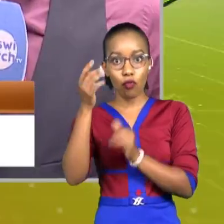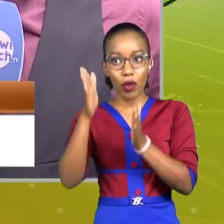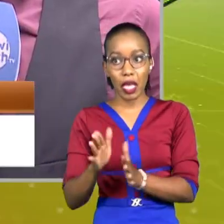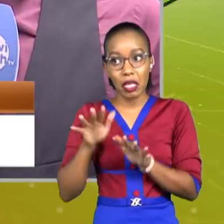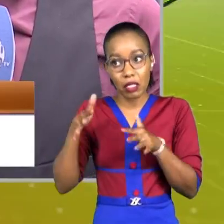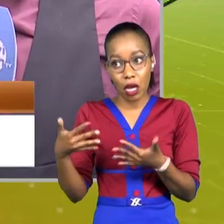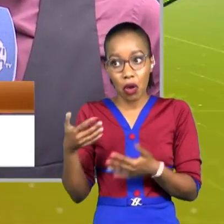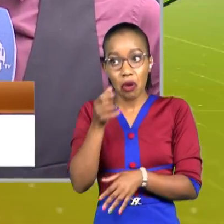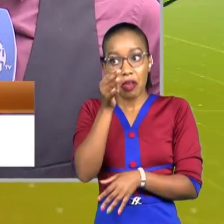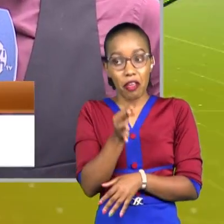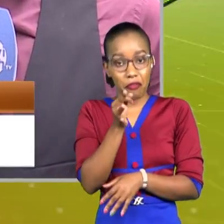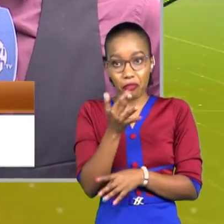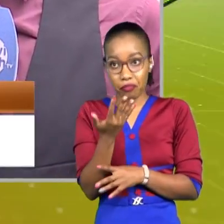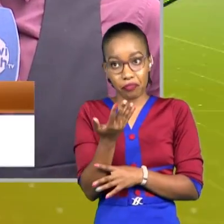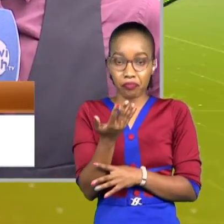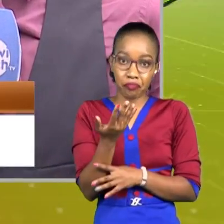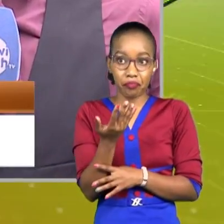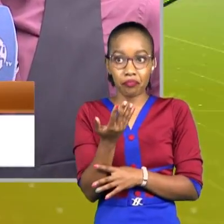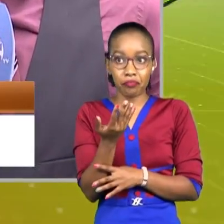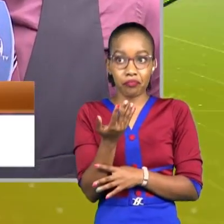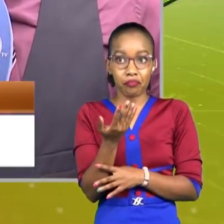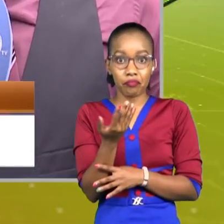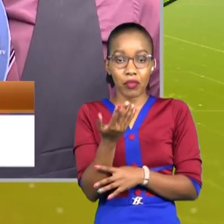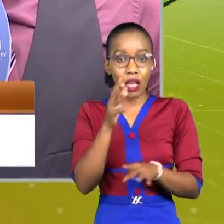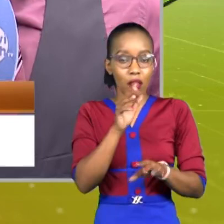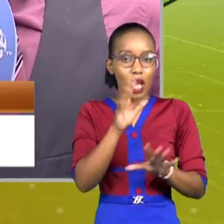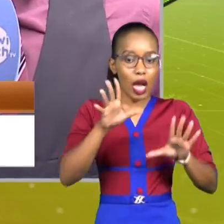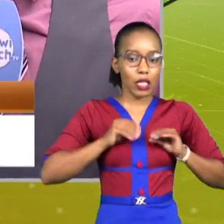iwapo wanapokea kazi, iwapo wanaopokea au wanakata.